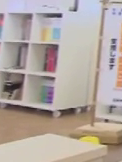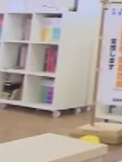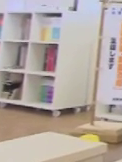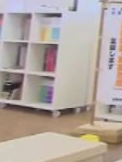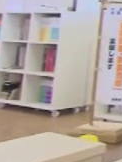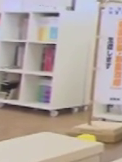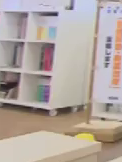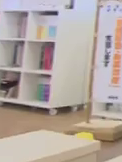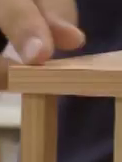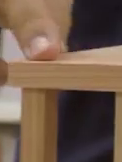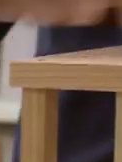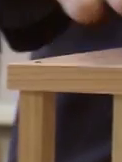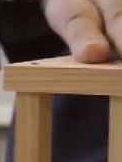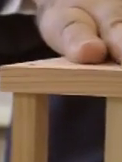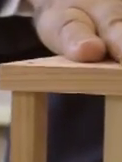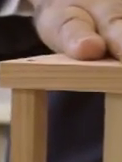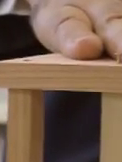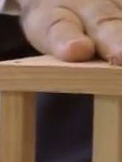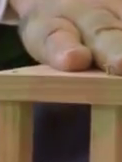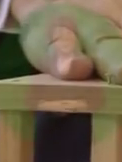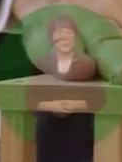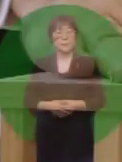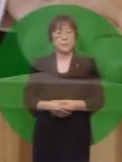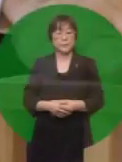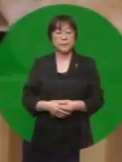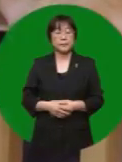勢いが高かったのが、